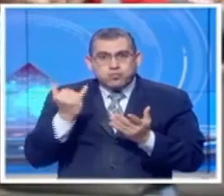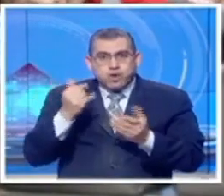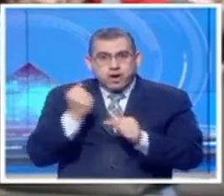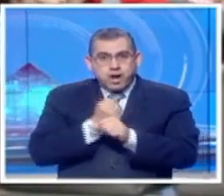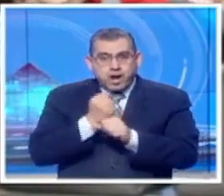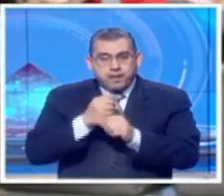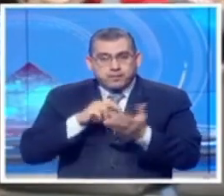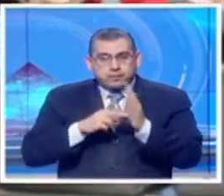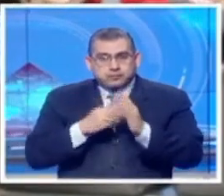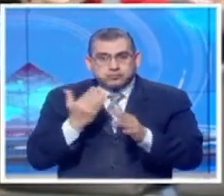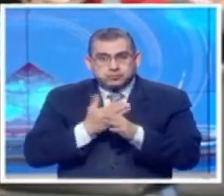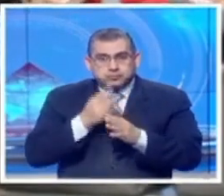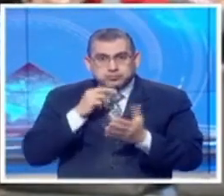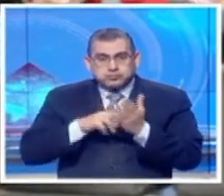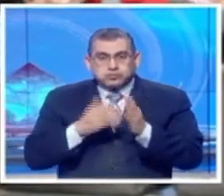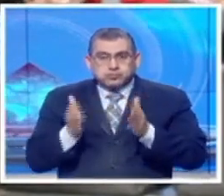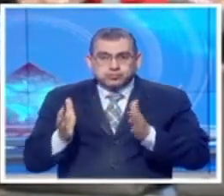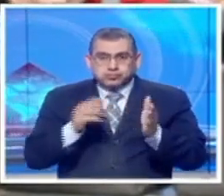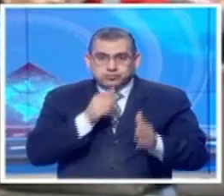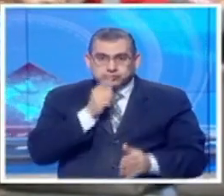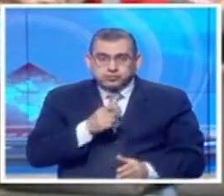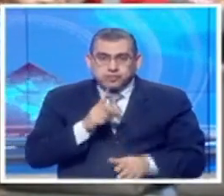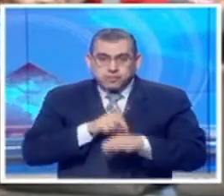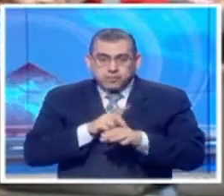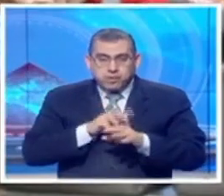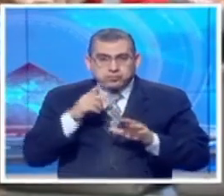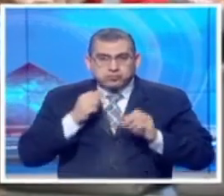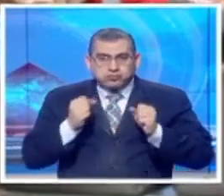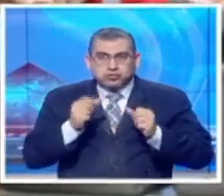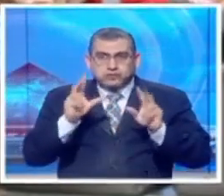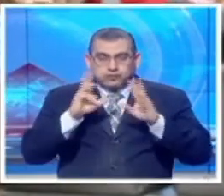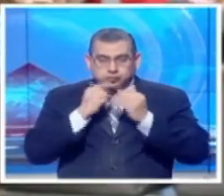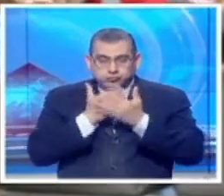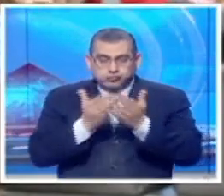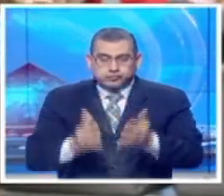معاناة هؤلاء المرضى من هذا المرض القاتل. محمد حلمي، التلفزيون المصري.